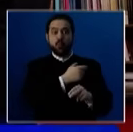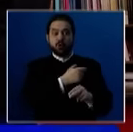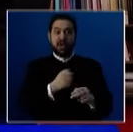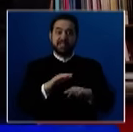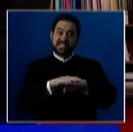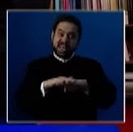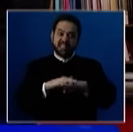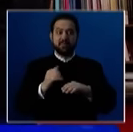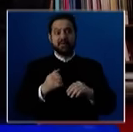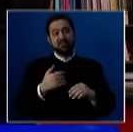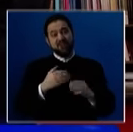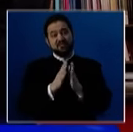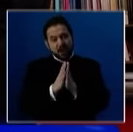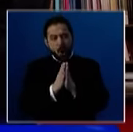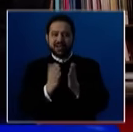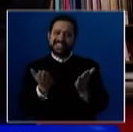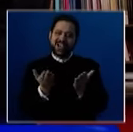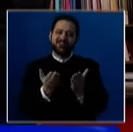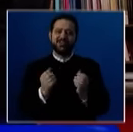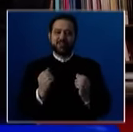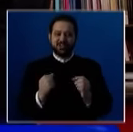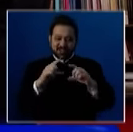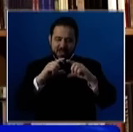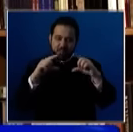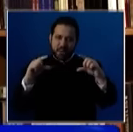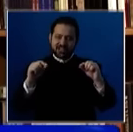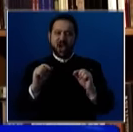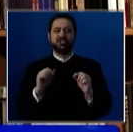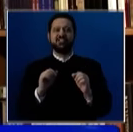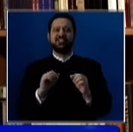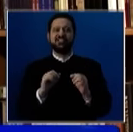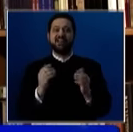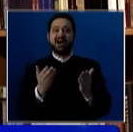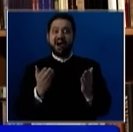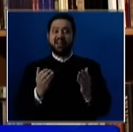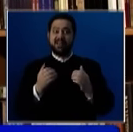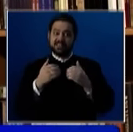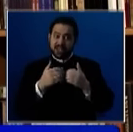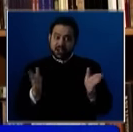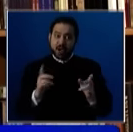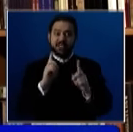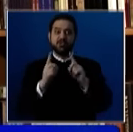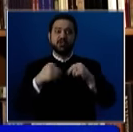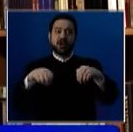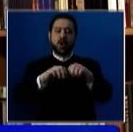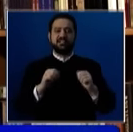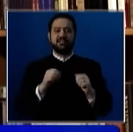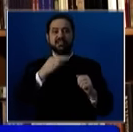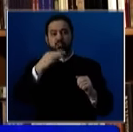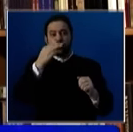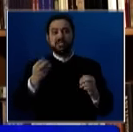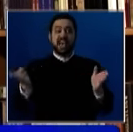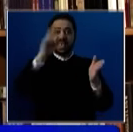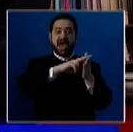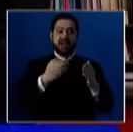găduința Sfinției voastre o să dăm citire acestui pasaj care va face obiectul începutului discuției noastre.